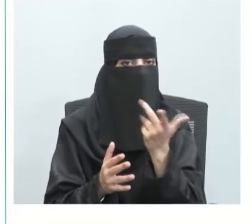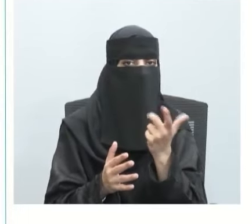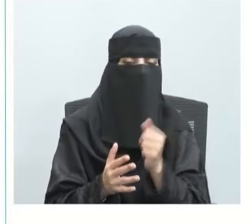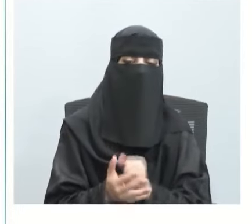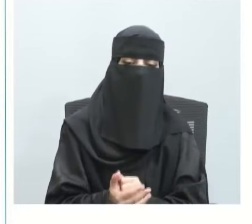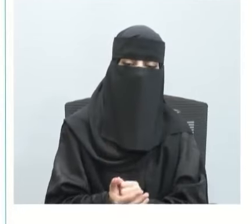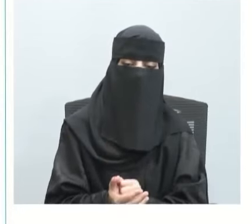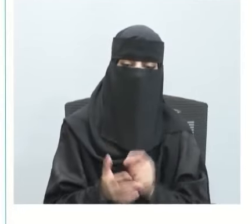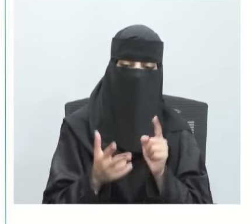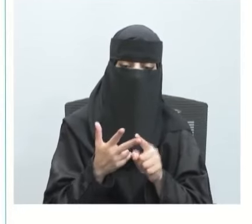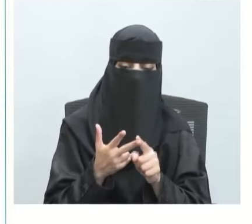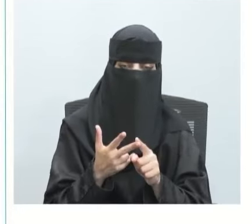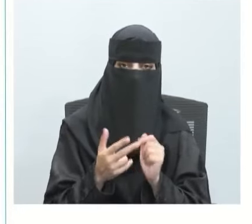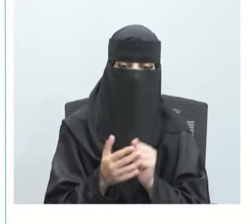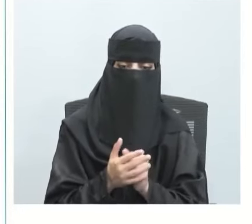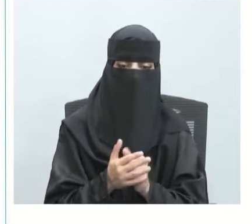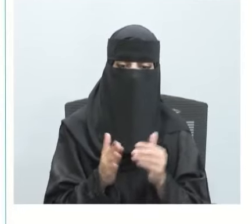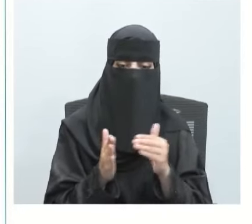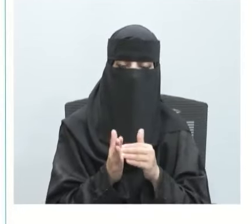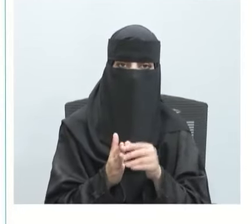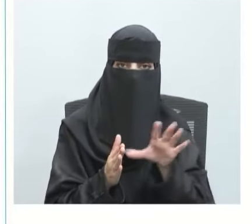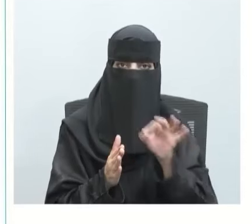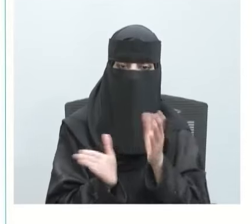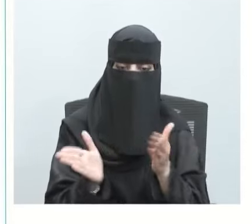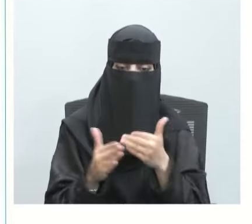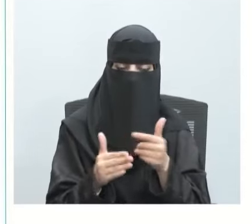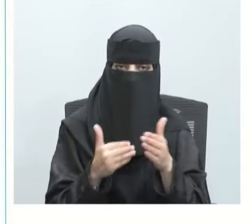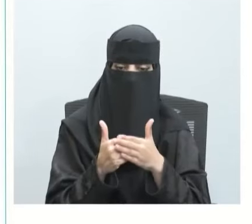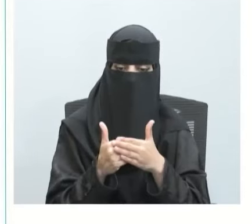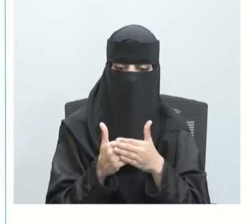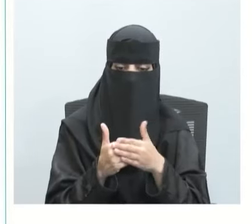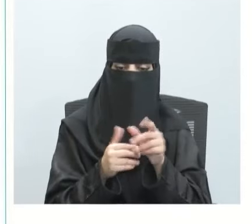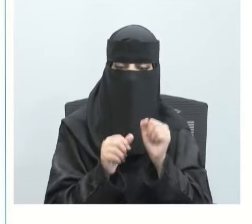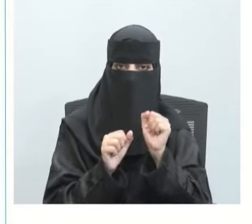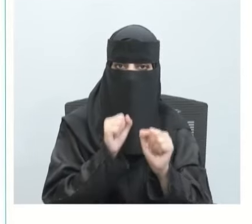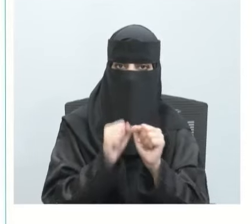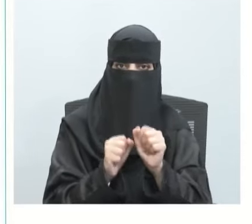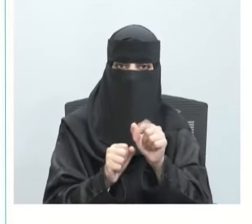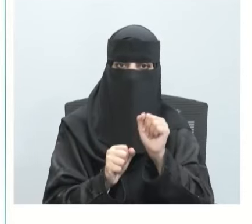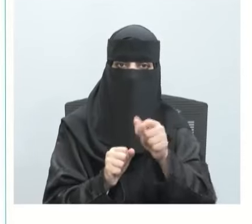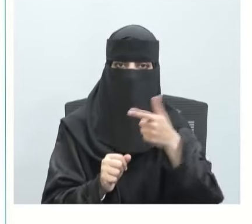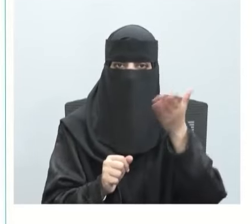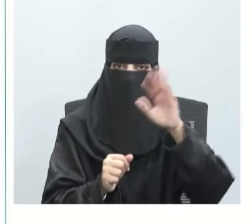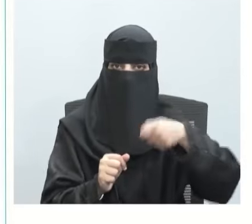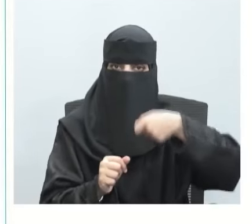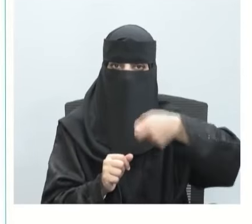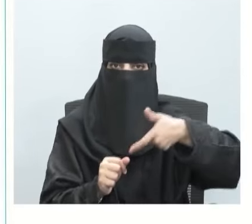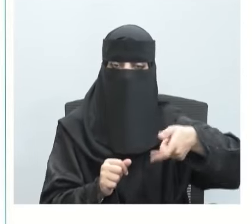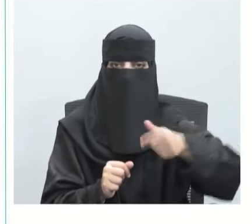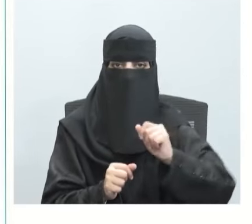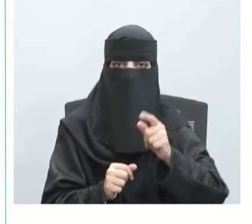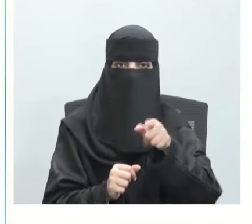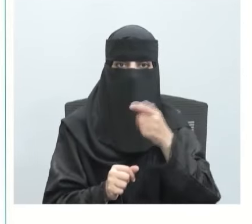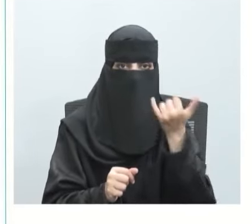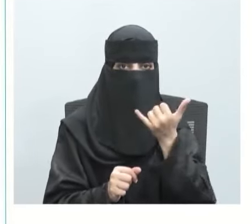ستدخر الخطوه الثالثه اخيرا اختر السلع والخدمات التي خصصت لها مبلغ الانفاق